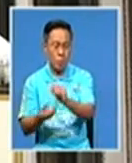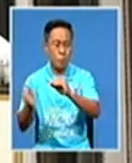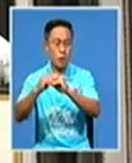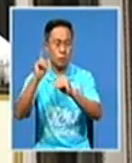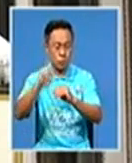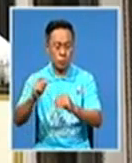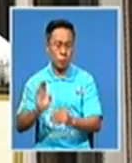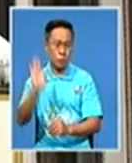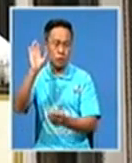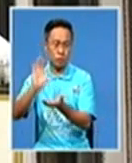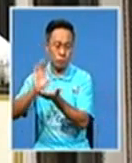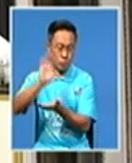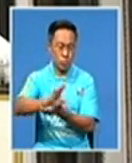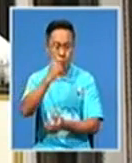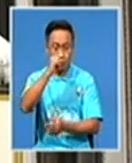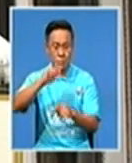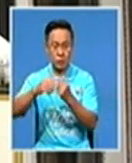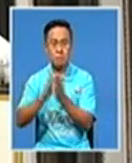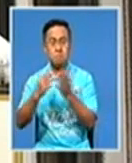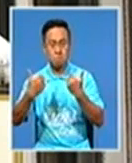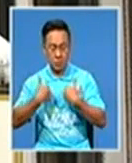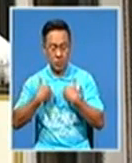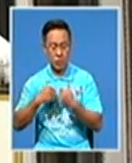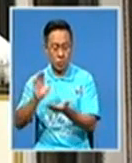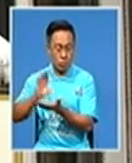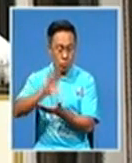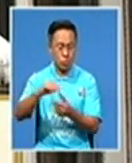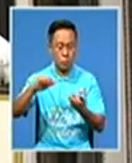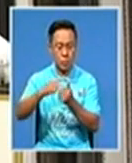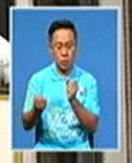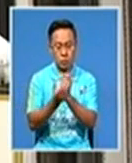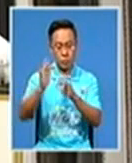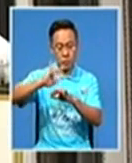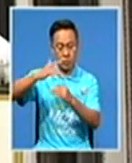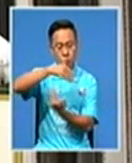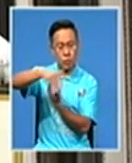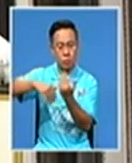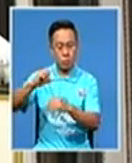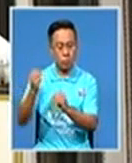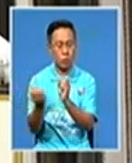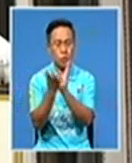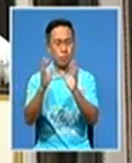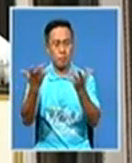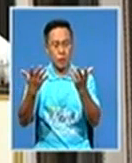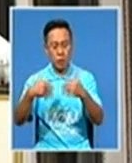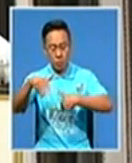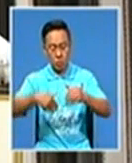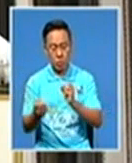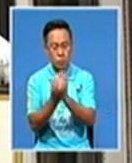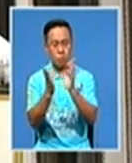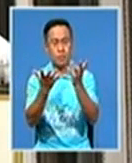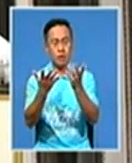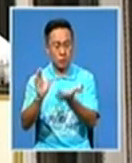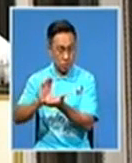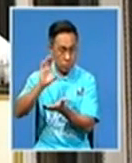ะครับแต่ทั้งนี้ต้องเป็นการลงทุนที่ไม่มีผลต่อสิ่งแวดล้อมนะครับไม่สร้างผลกระทบกับประชาชนนะส่ว